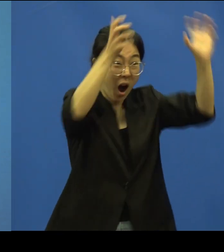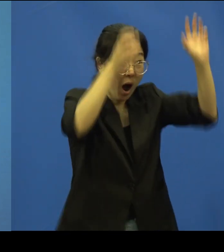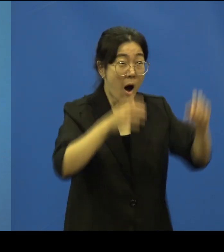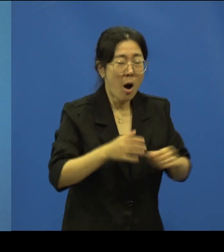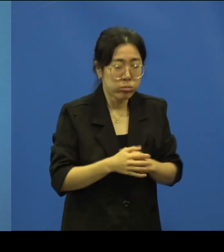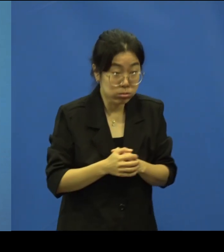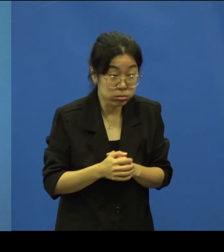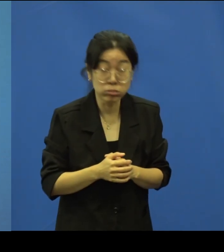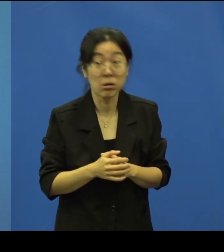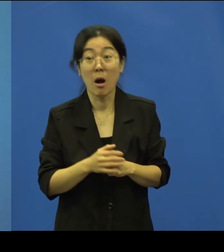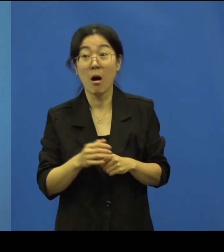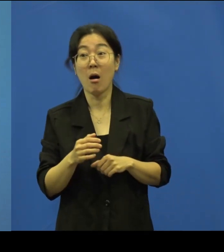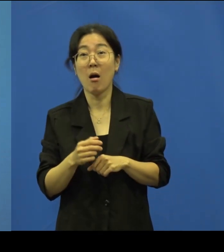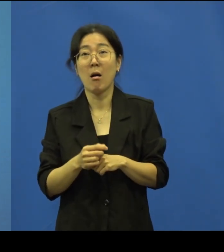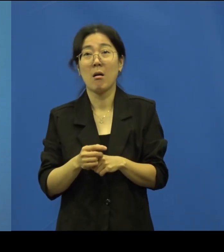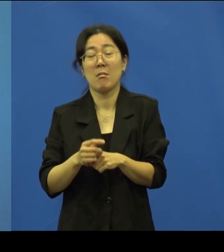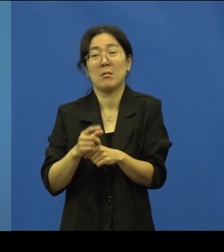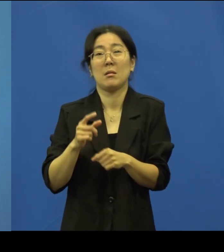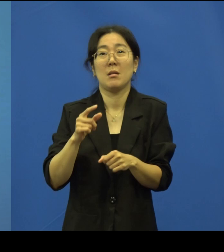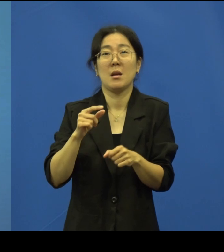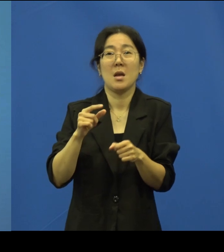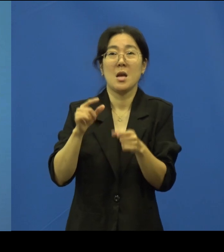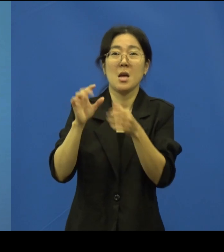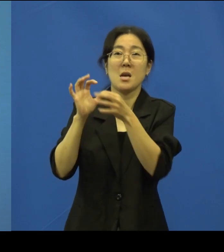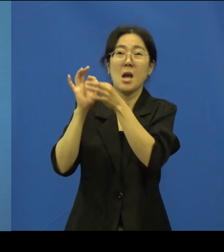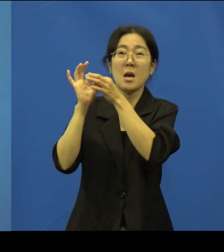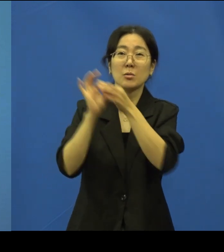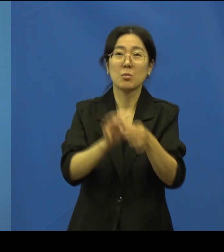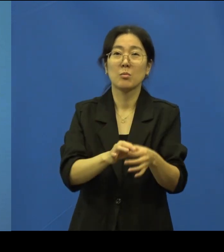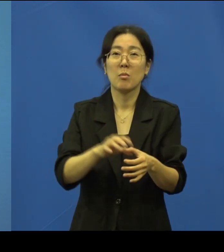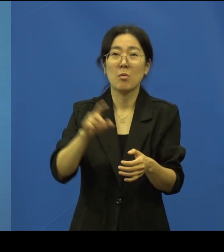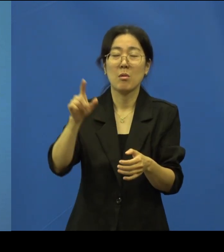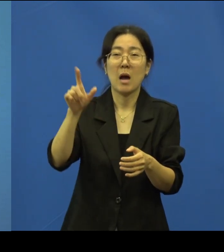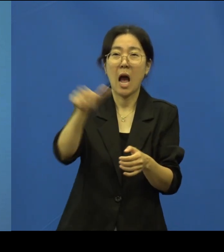오후에 저녁에 이렇게 이제 4번 집회를 연속 이제 할 때였는데